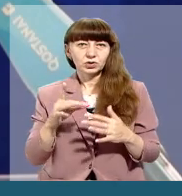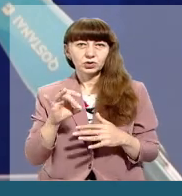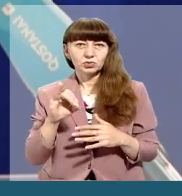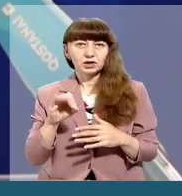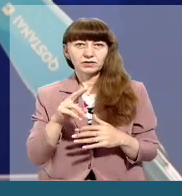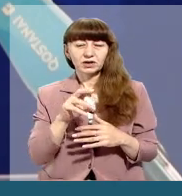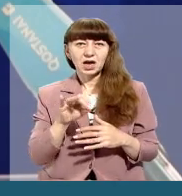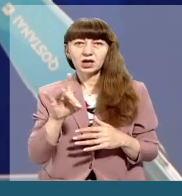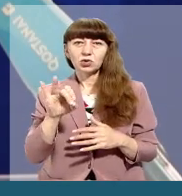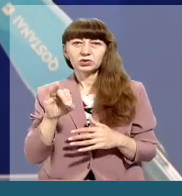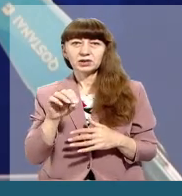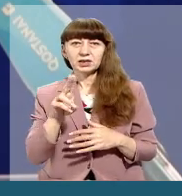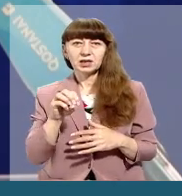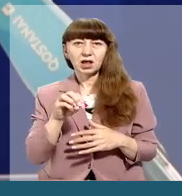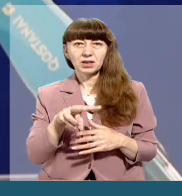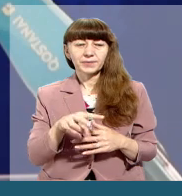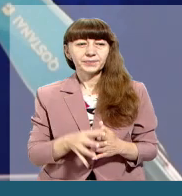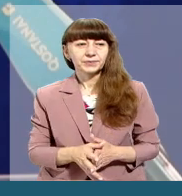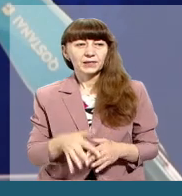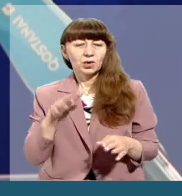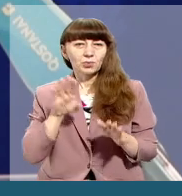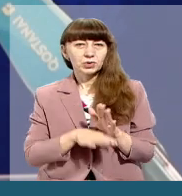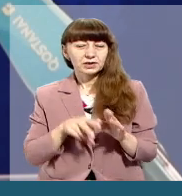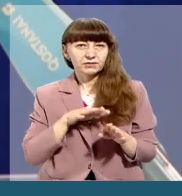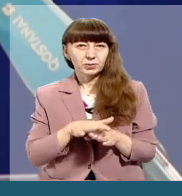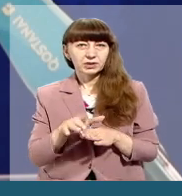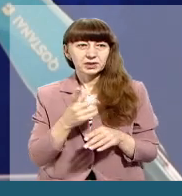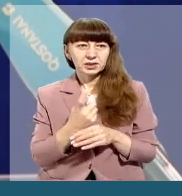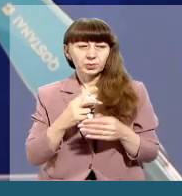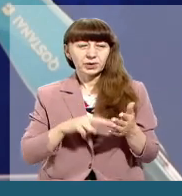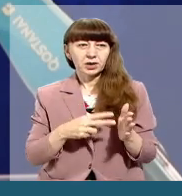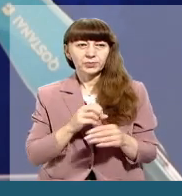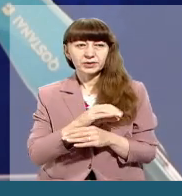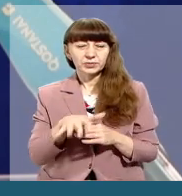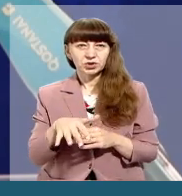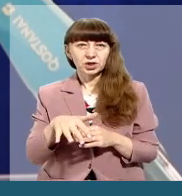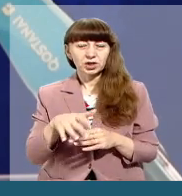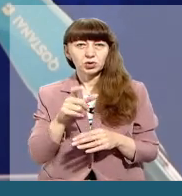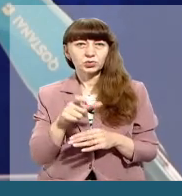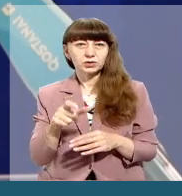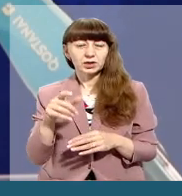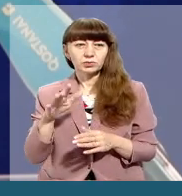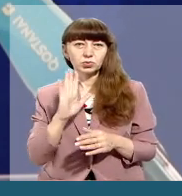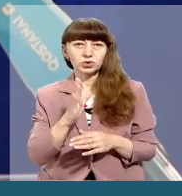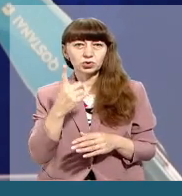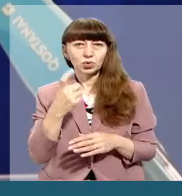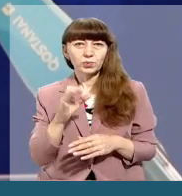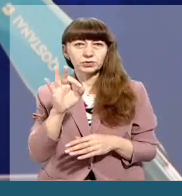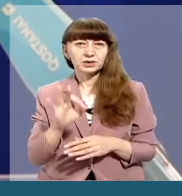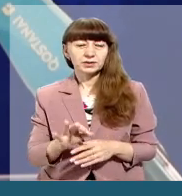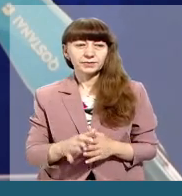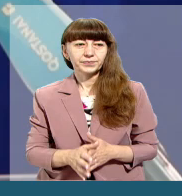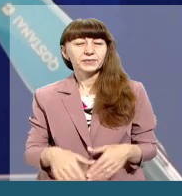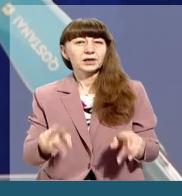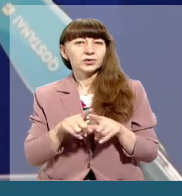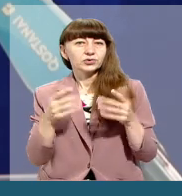Коктал. Соответственно, после реализации данных проекта обеспечения доступа населения к услугам водоснабжения составит 100%.